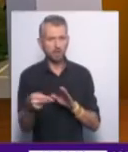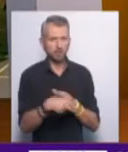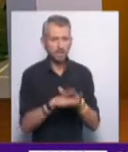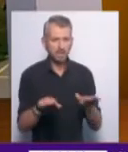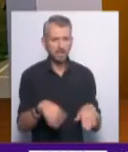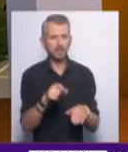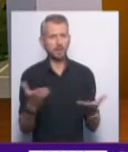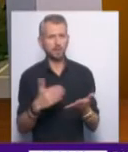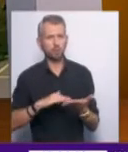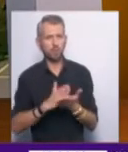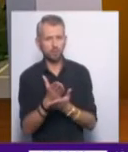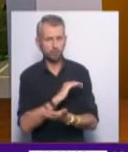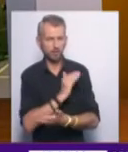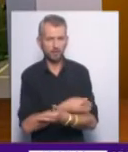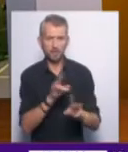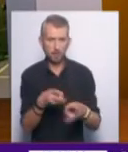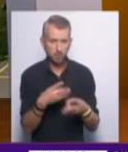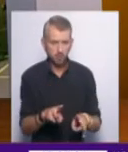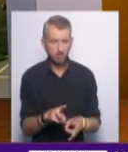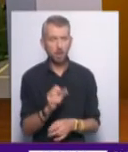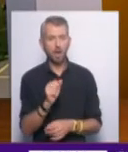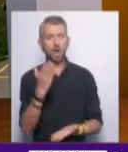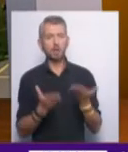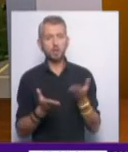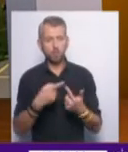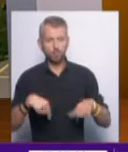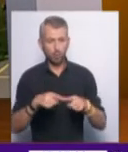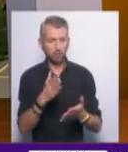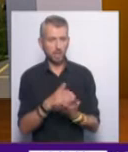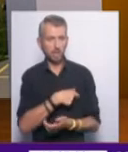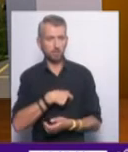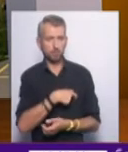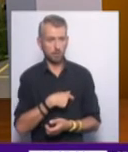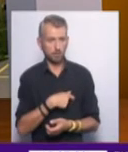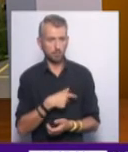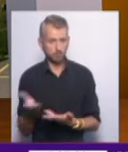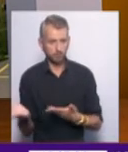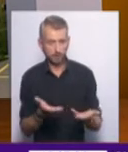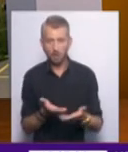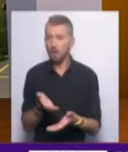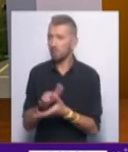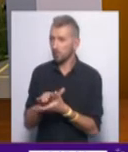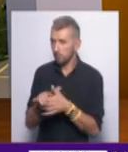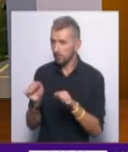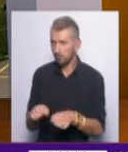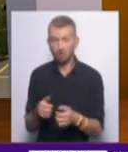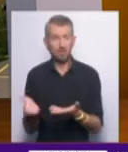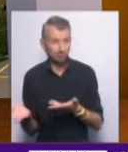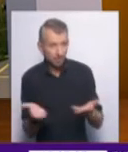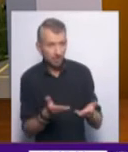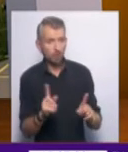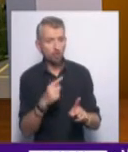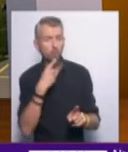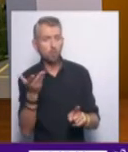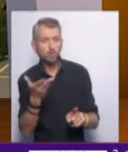за якісь політичні сили не потрібно. А якщо в окрузі депутат, ну, йди... Познайомитися можна. Йди і чимось позвітуй,